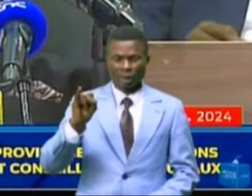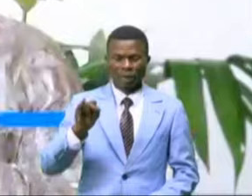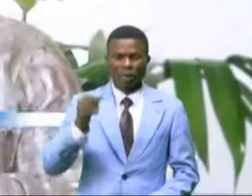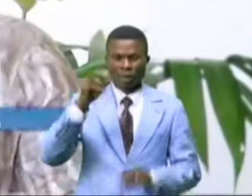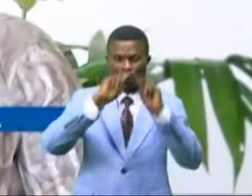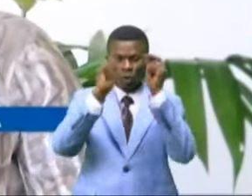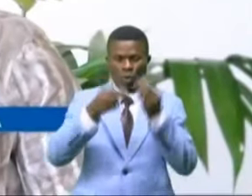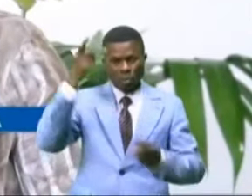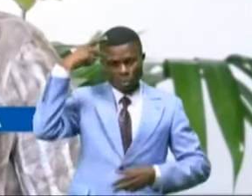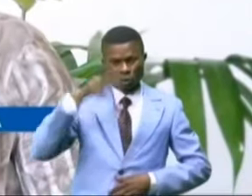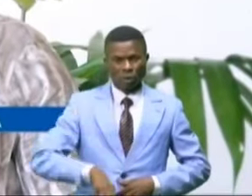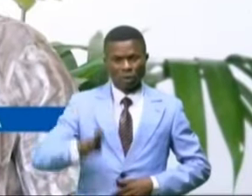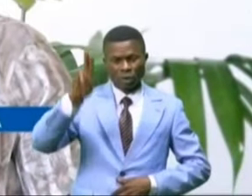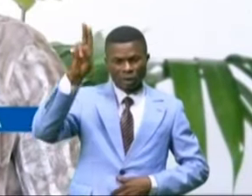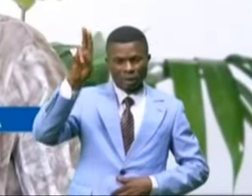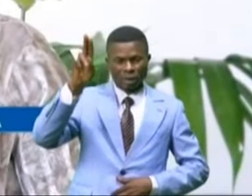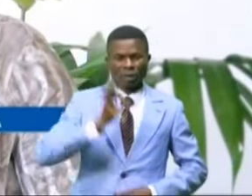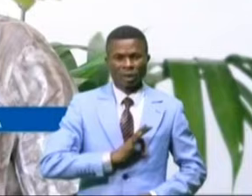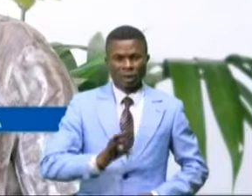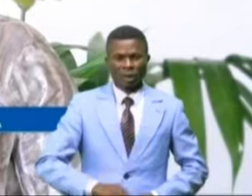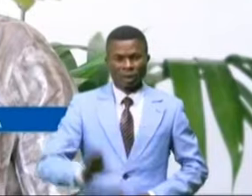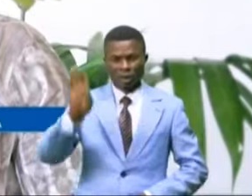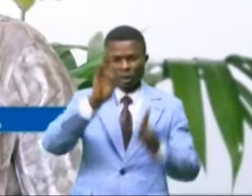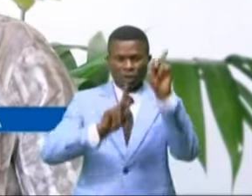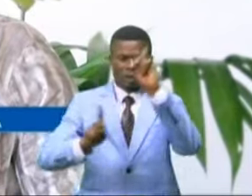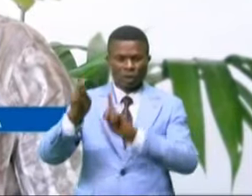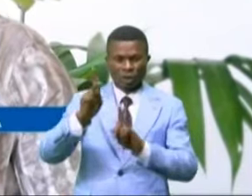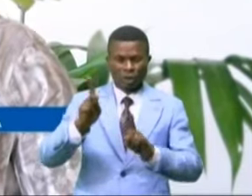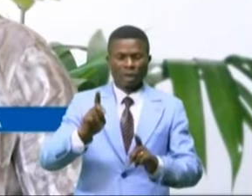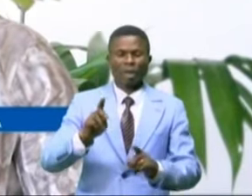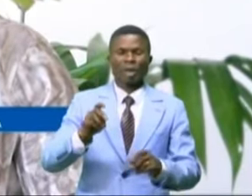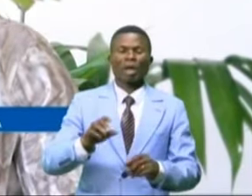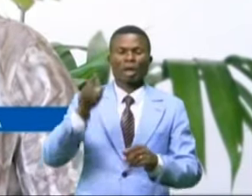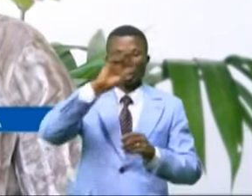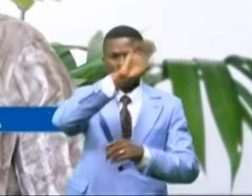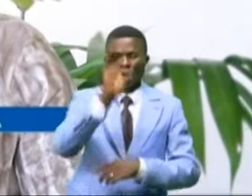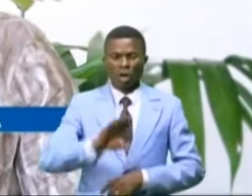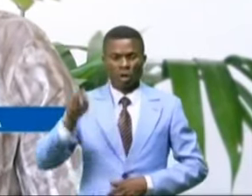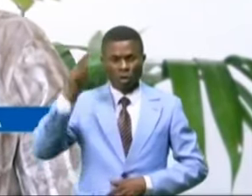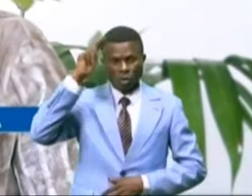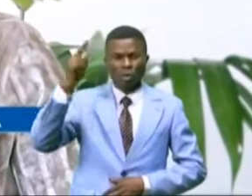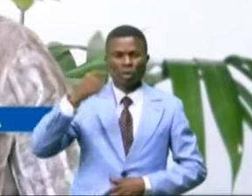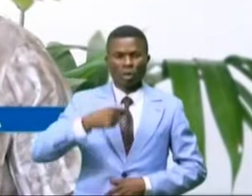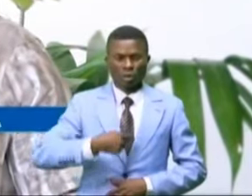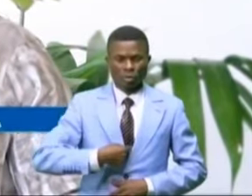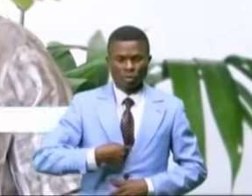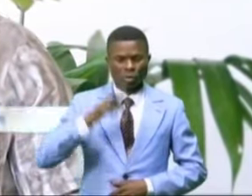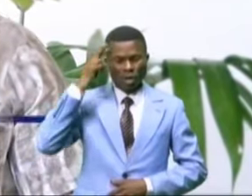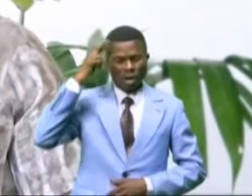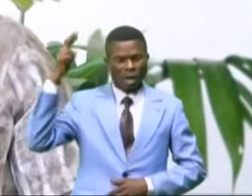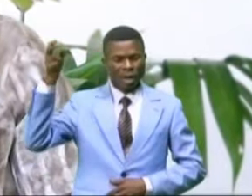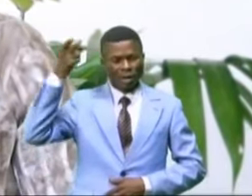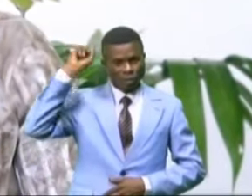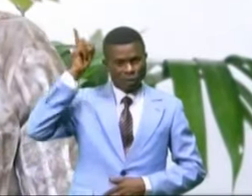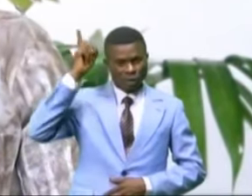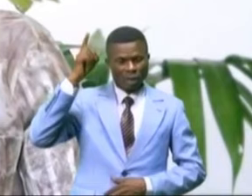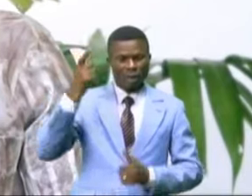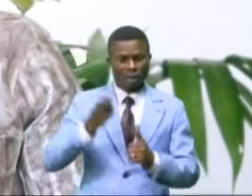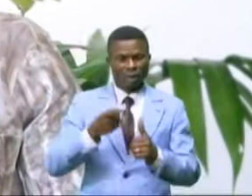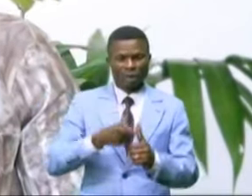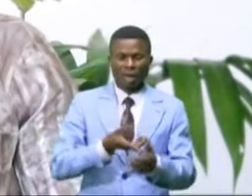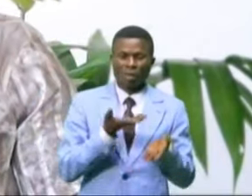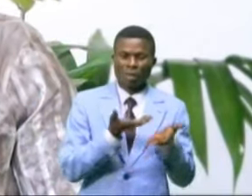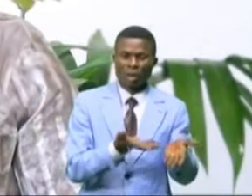Tshisekedi. Mes très chers habitants de Mongafula, j'avais un rêve, celui de